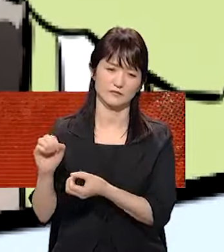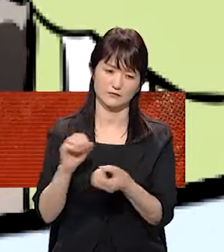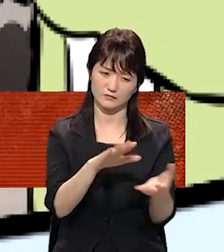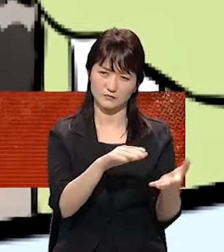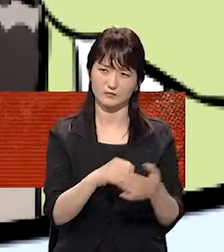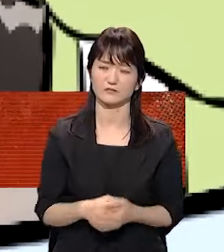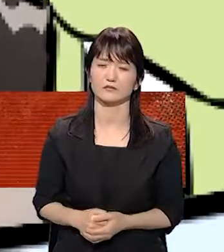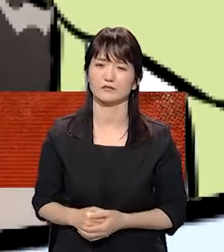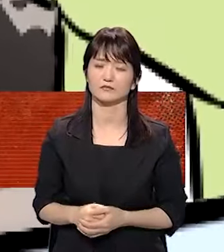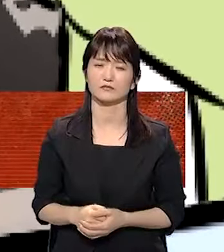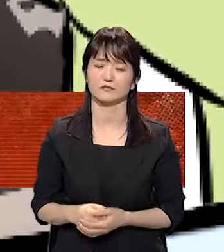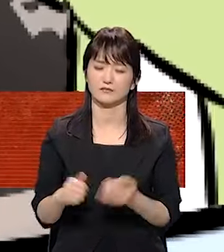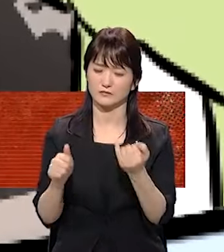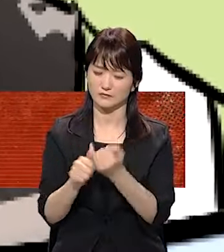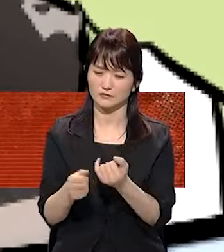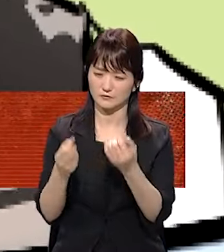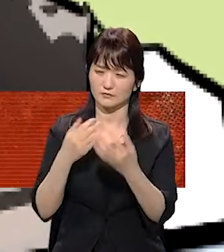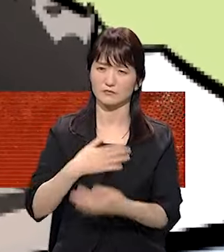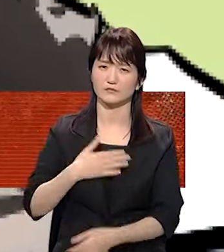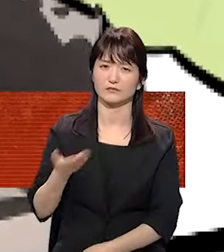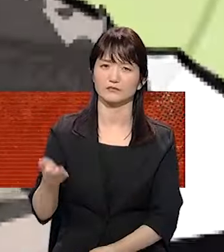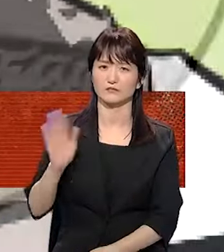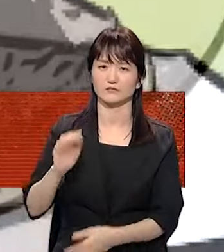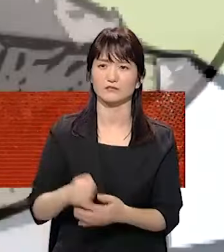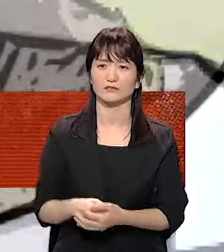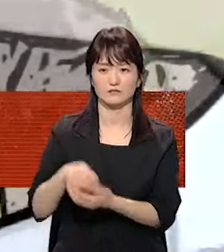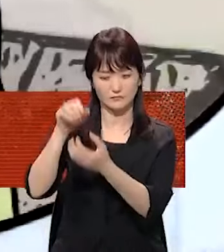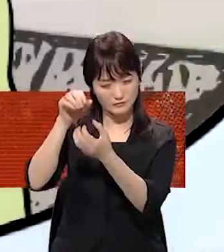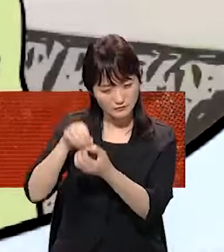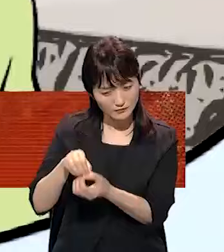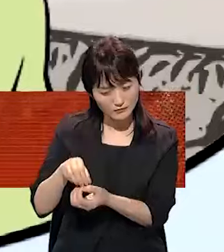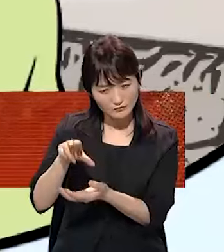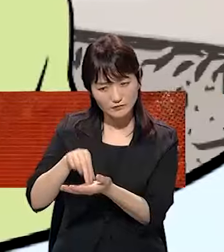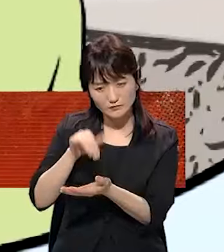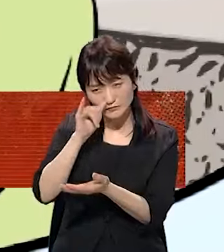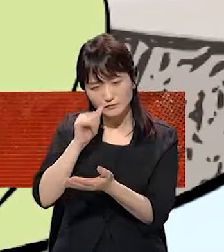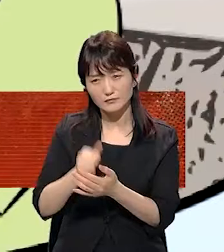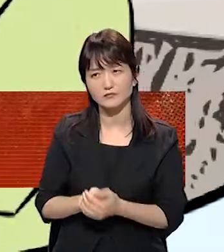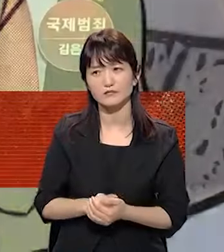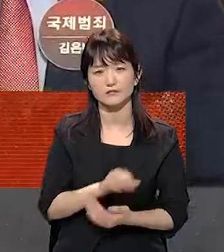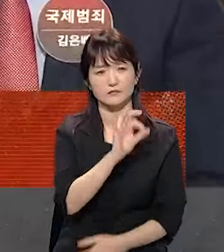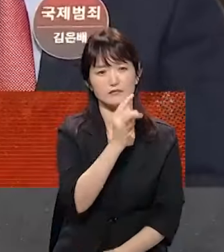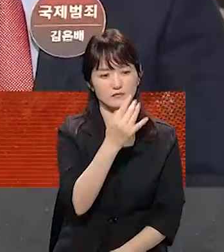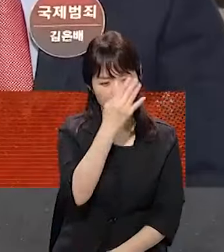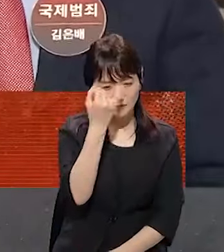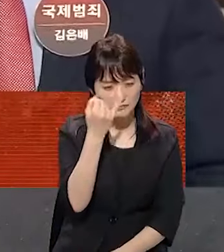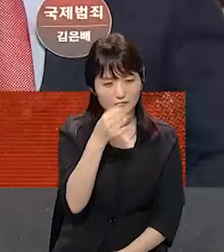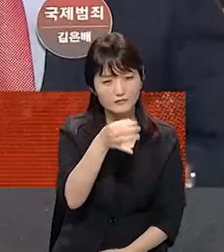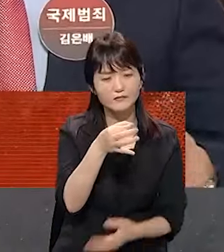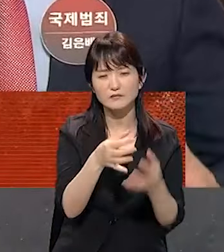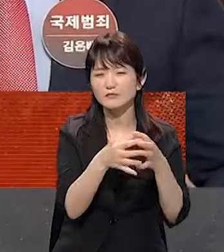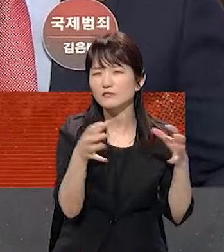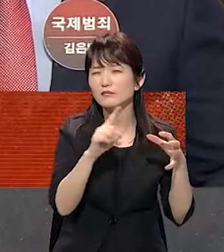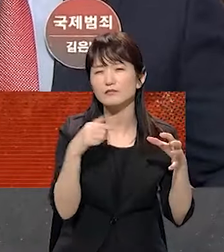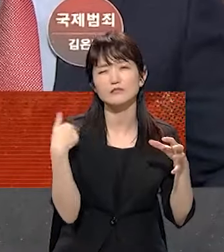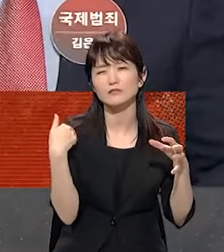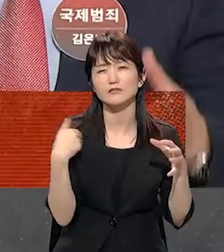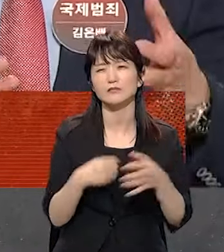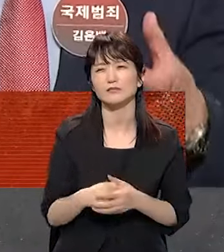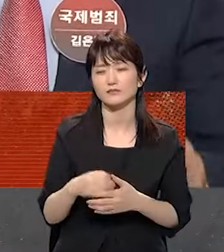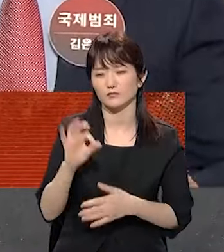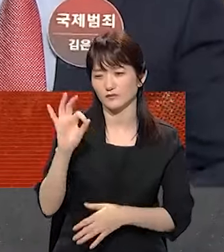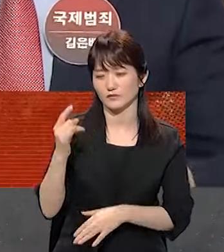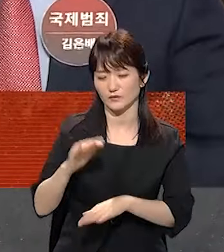저는 이해가 안 갑니다 물론 상속이 문제가 있다고 하지만은 외가 재산이 얼마나 많은지 모르겠지만 그 외손 유하이 줄리도 없을 거고